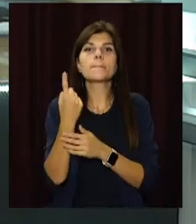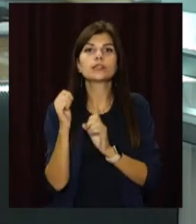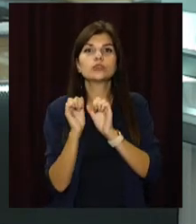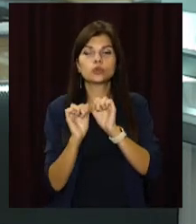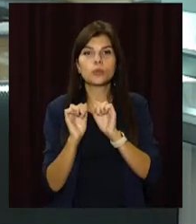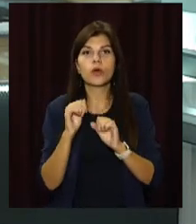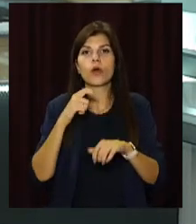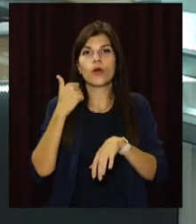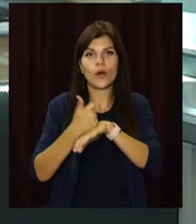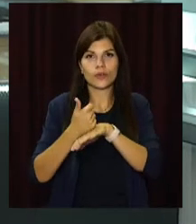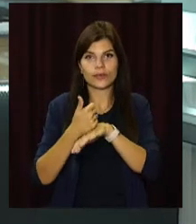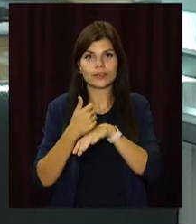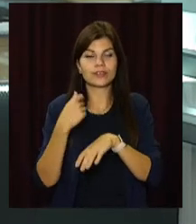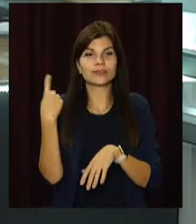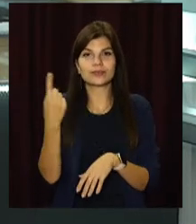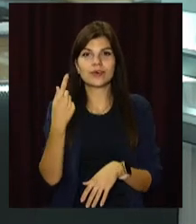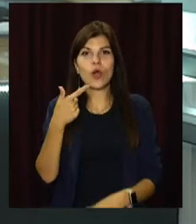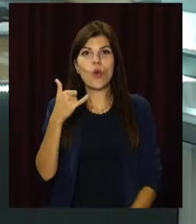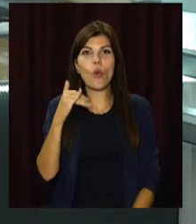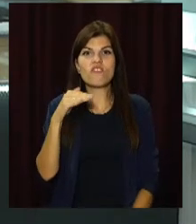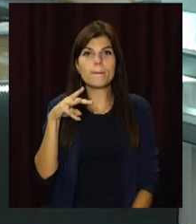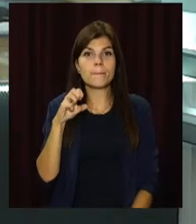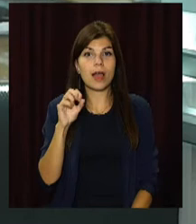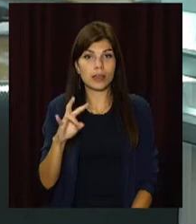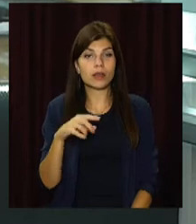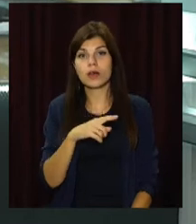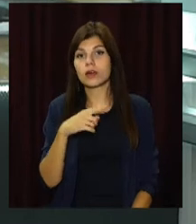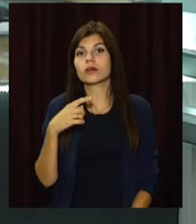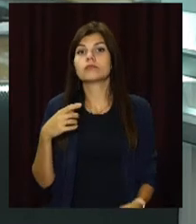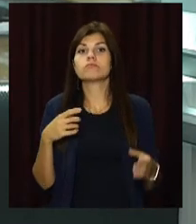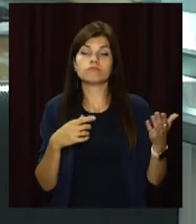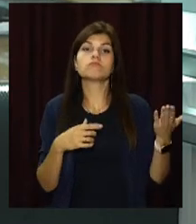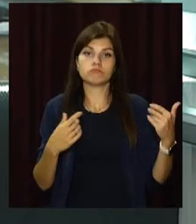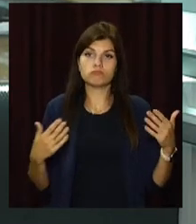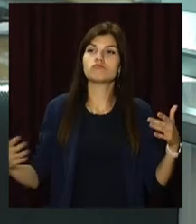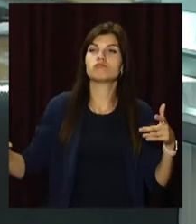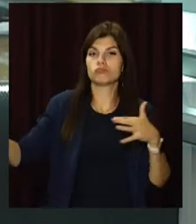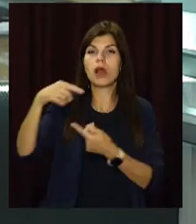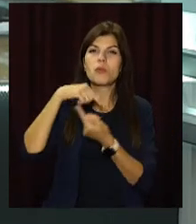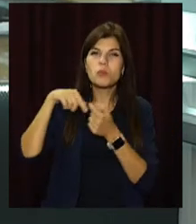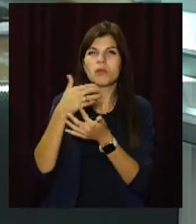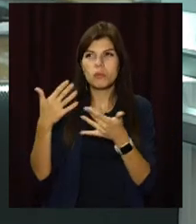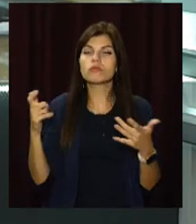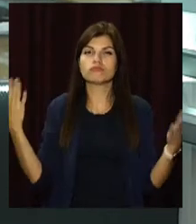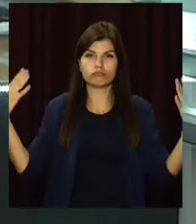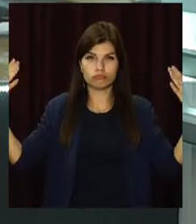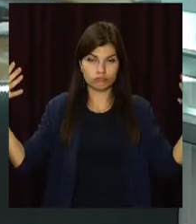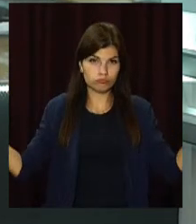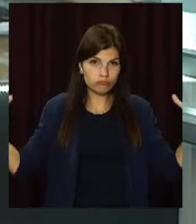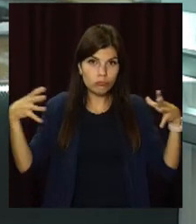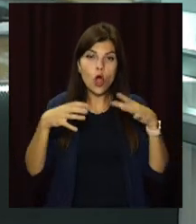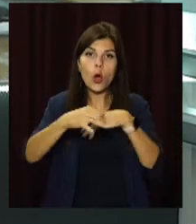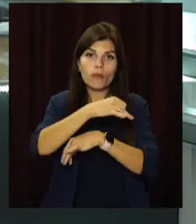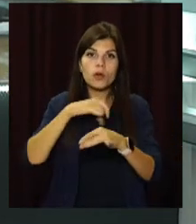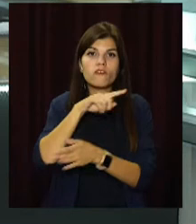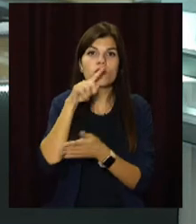заступника голови Дніпропетровської облради Геннадія Гуфмана. Органи влади з одного боку і підприємці Дніпропетровщини з іншого